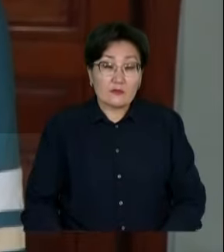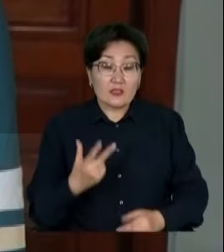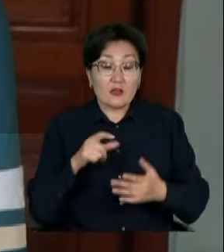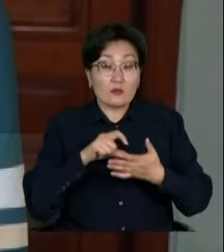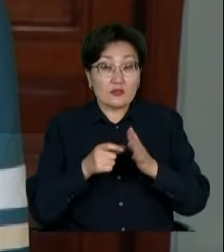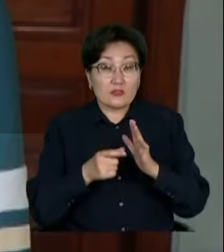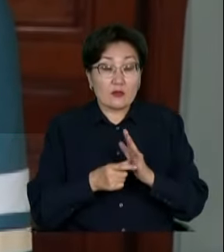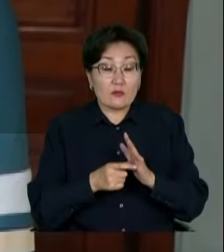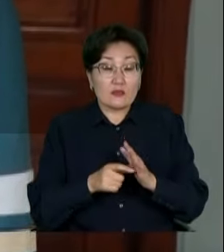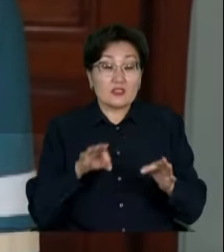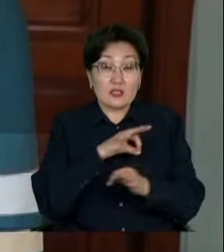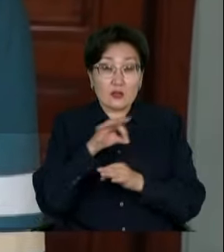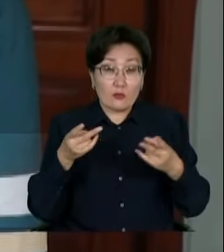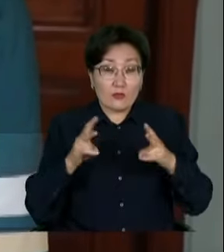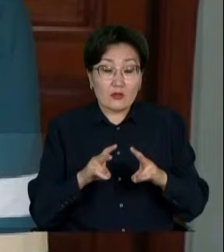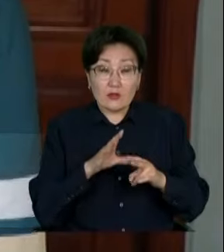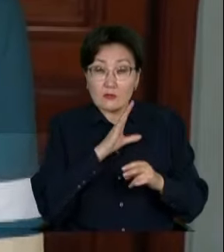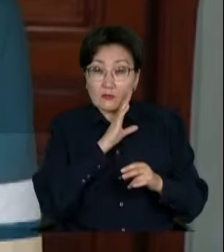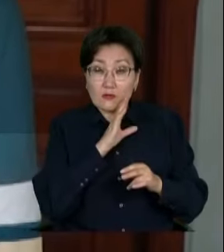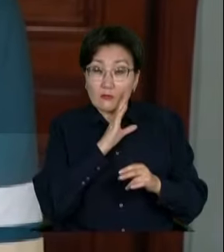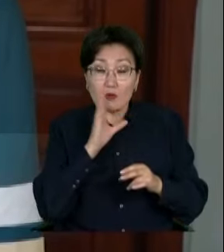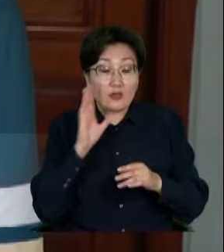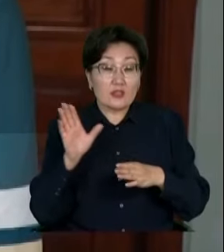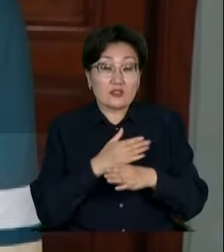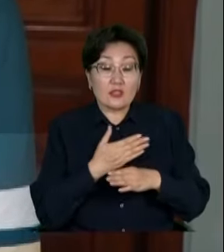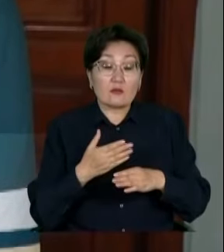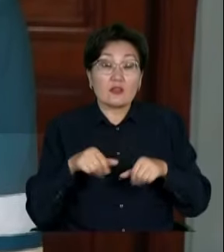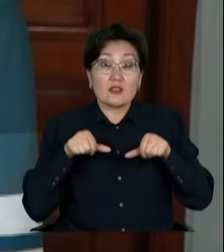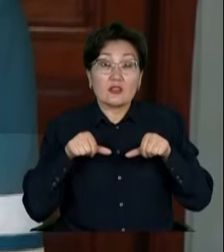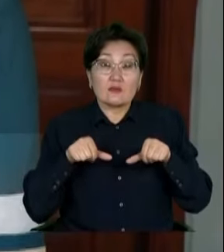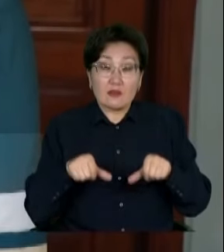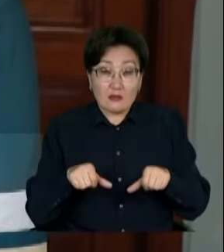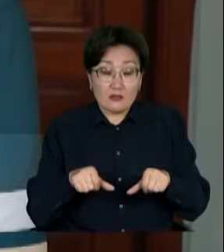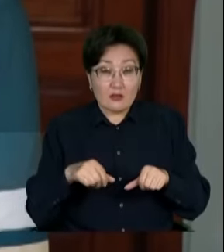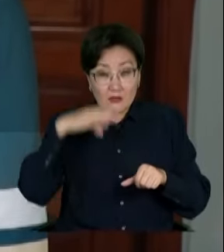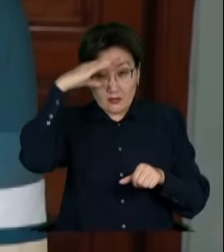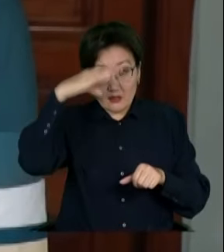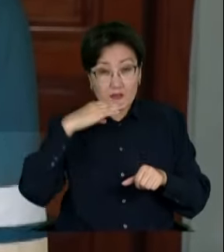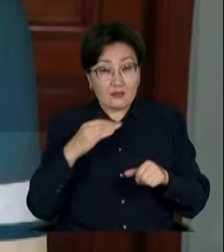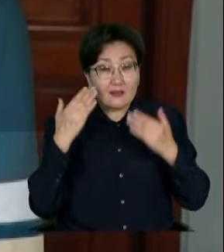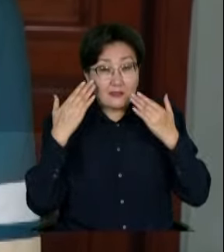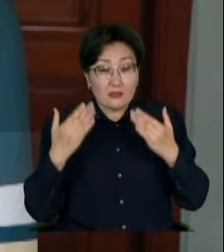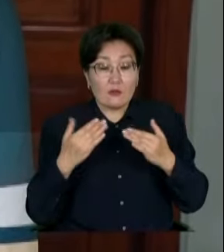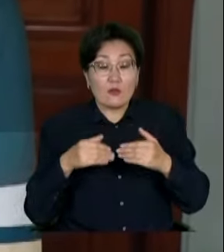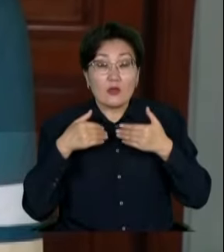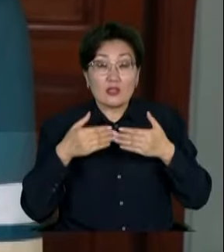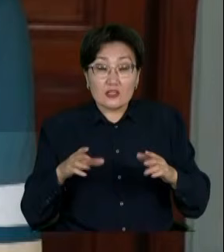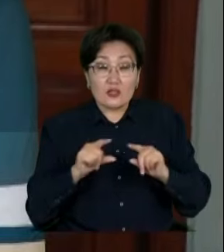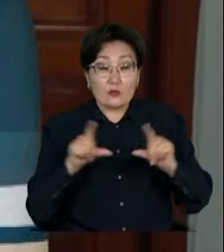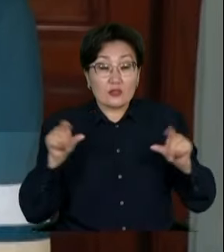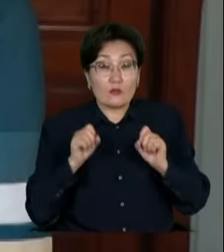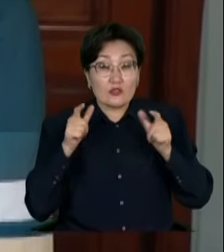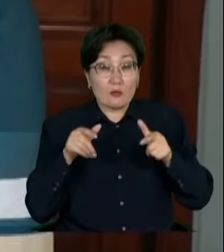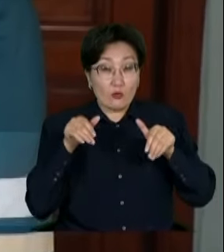классе стал сиротой. Мать лишили родительских прав, а отца с рождения не знал. По окончанию интерната